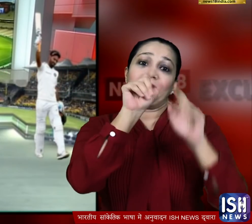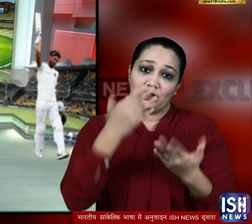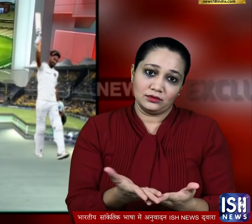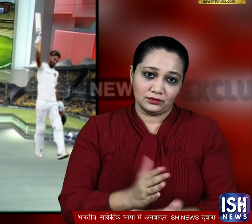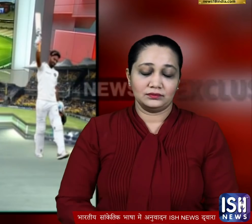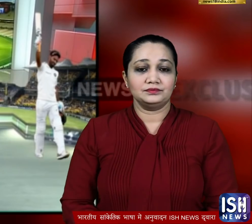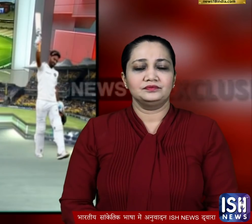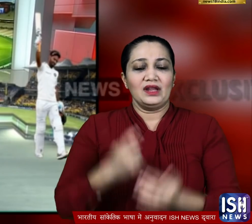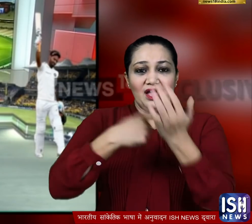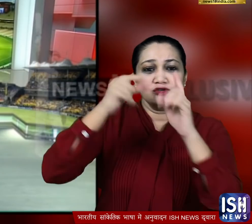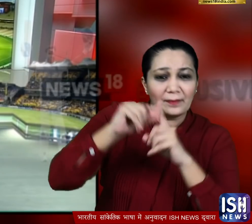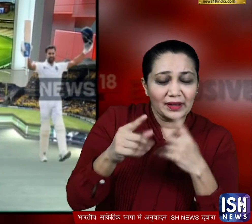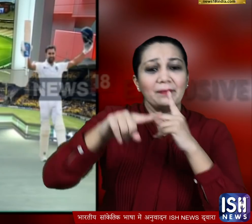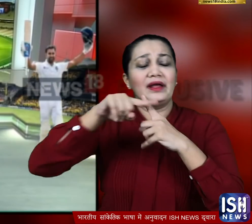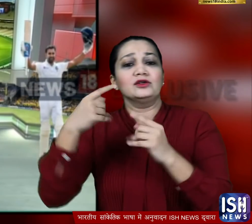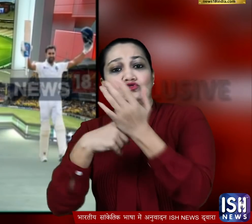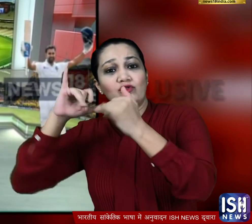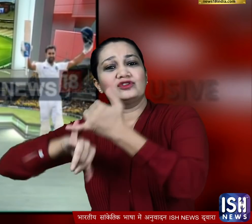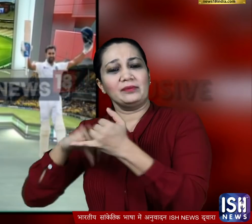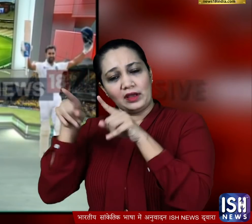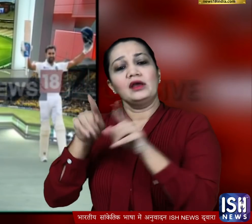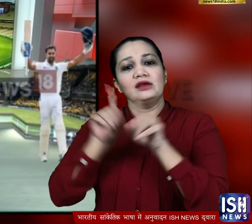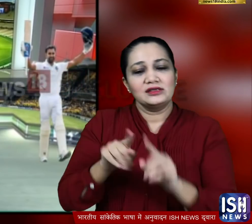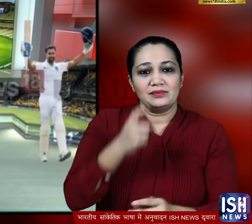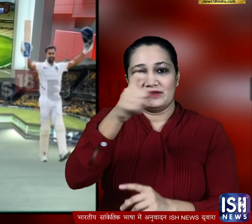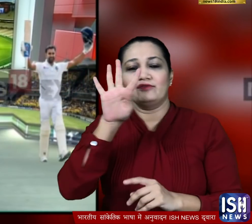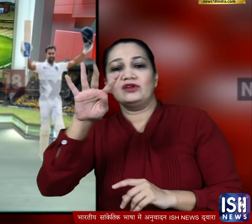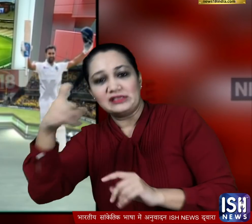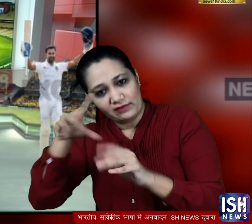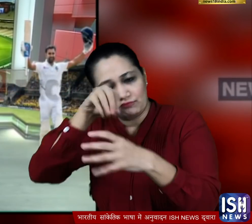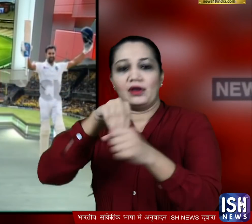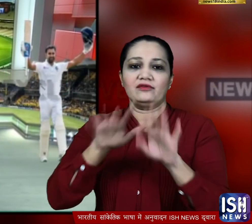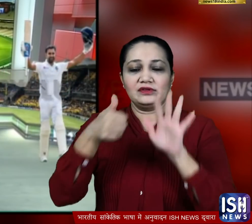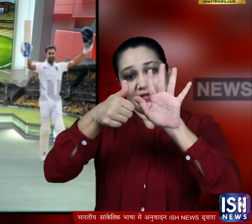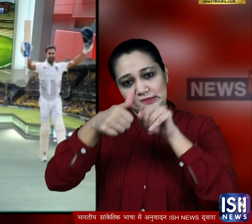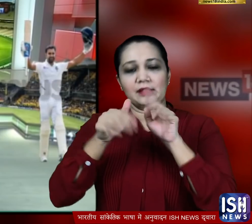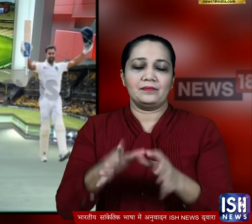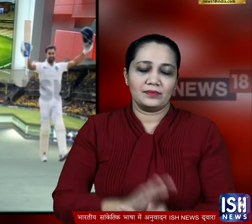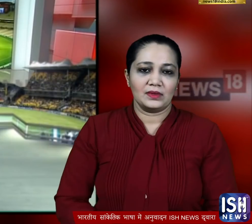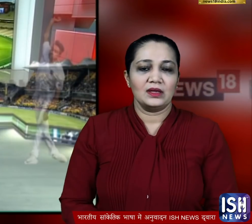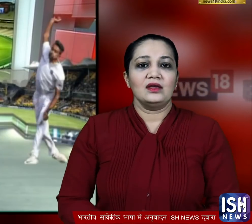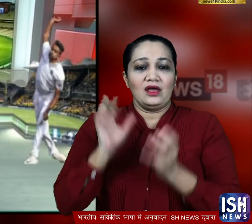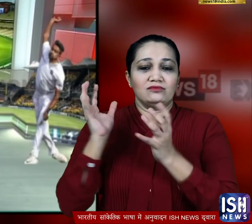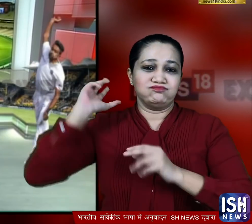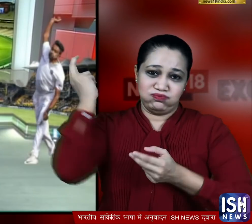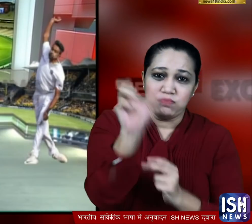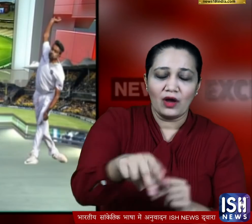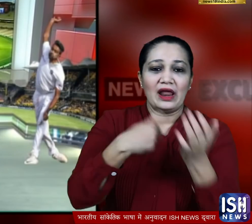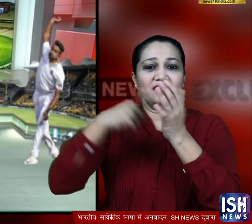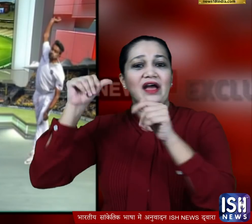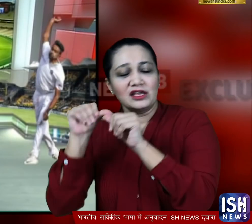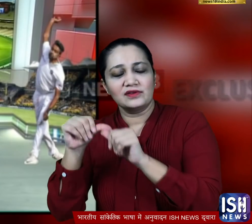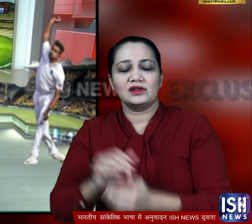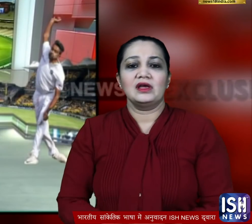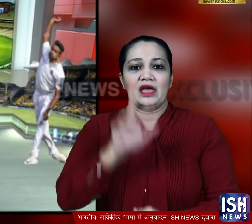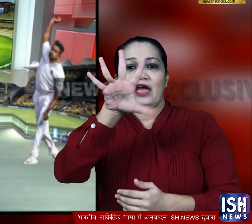बनाई। ऋषभ पंत के अलावा रोहित शर्मा भी 747 अंकों के साथ 6ठे नंबर पर है, जबकि गेंदबाजों में रविचंद्रन अश्विन 850 अंकों